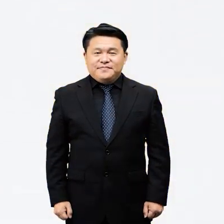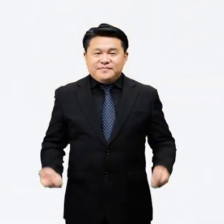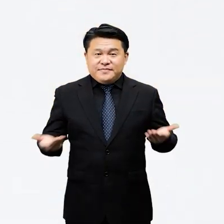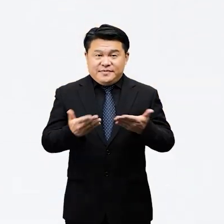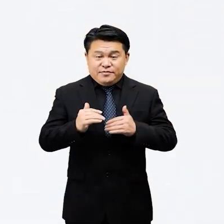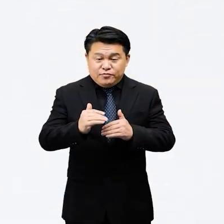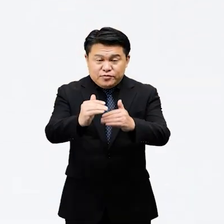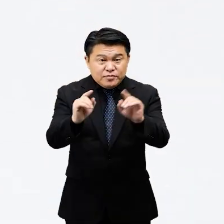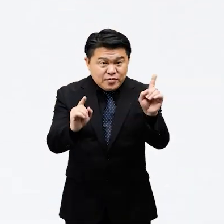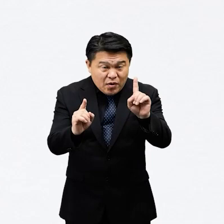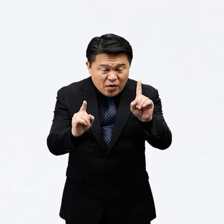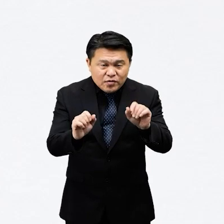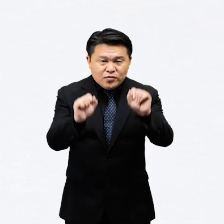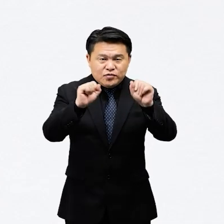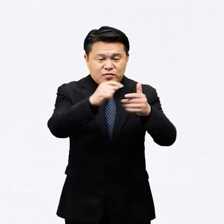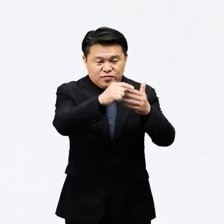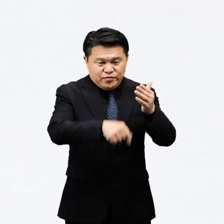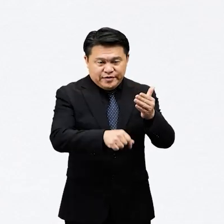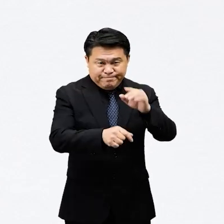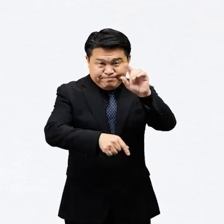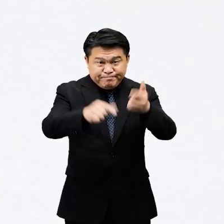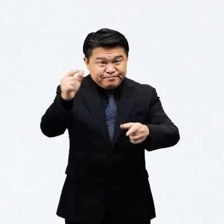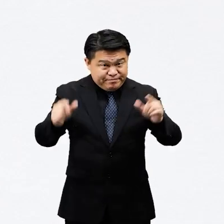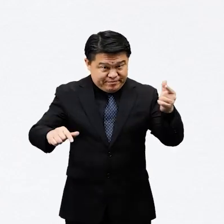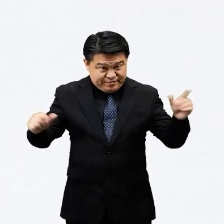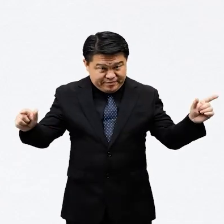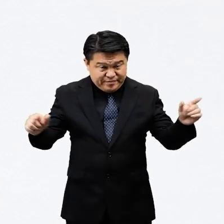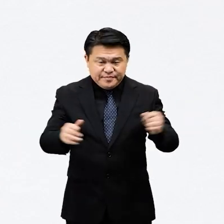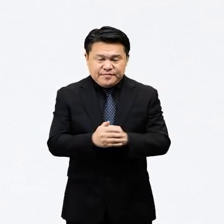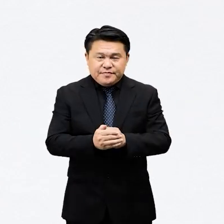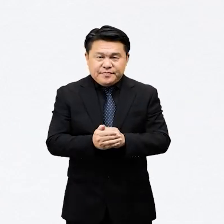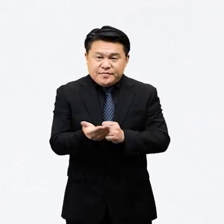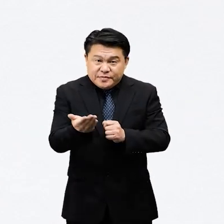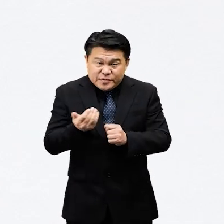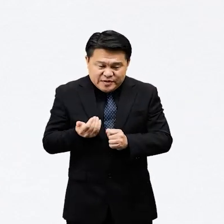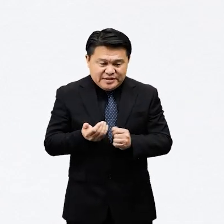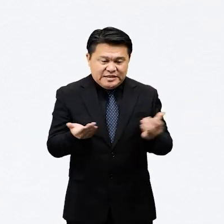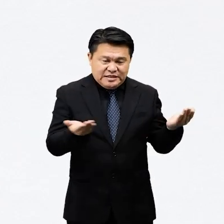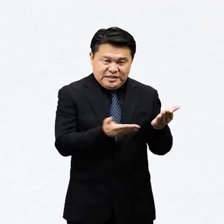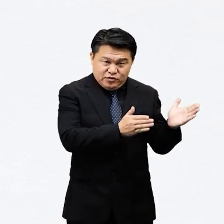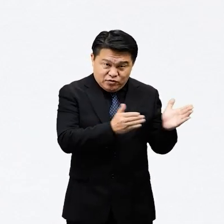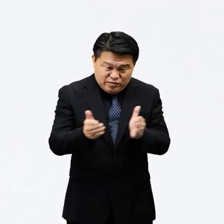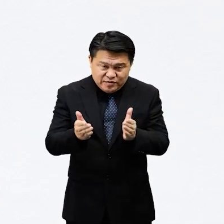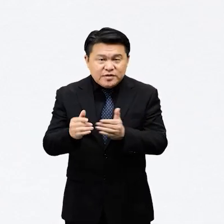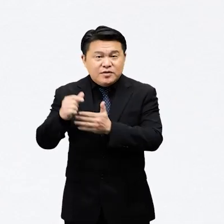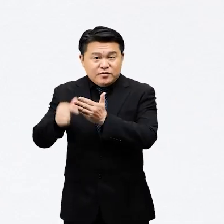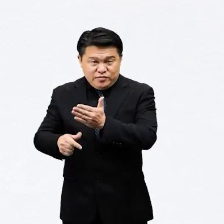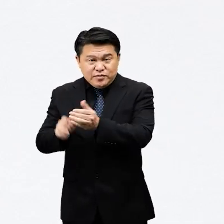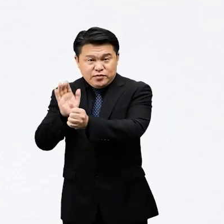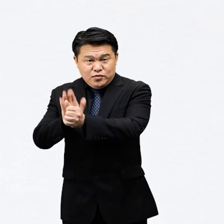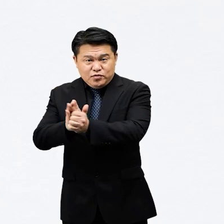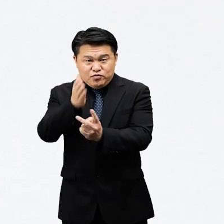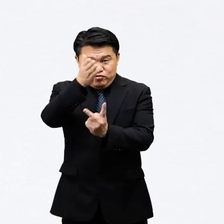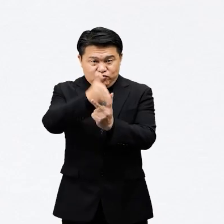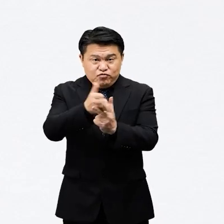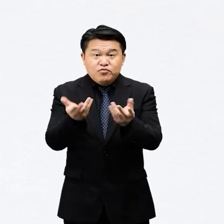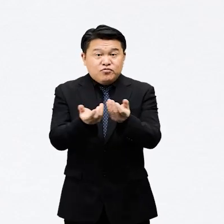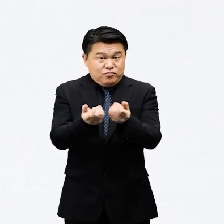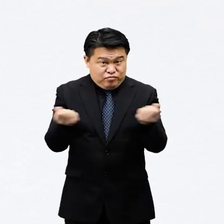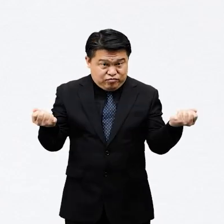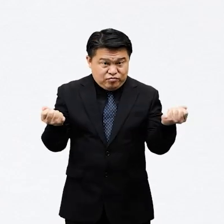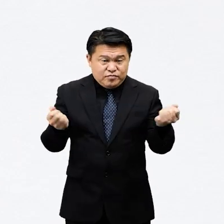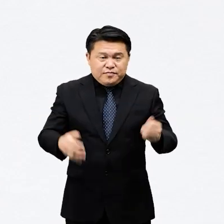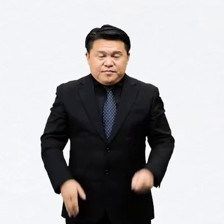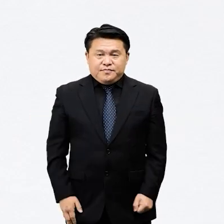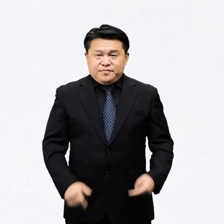직무 과정은 체육 프로그램마다 다르지만 크게 업무 준비와 프로그램 보조로 구분됩니다.